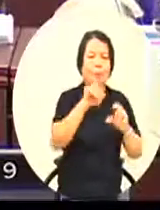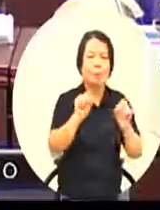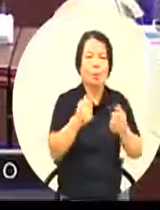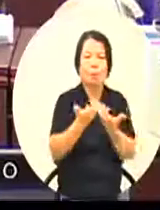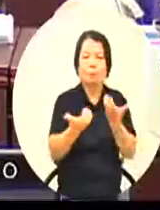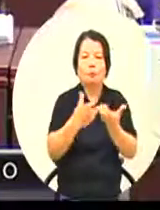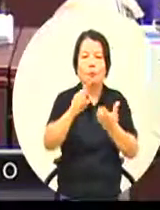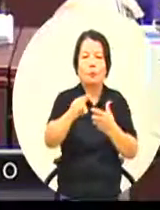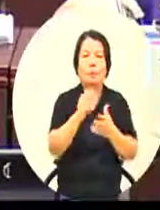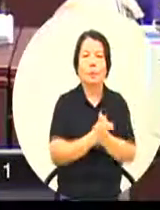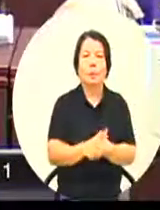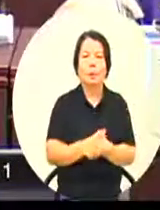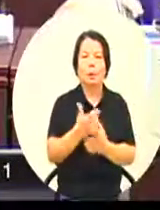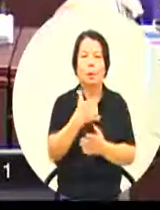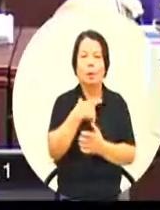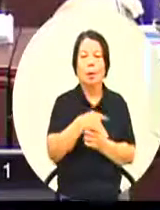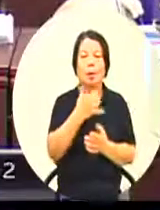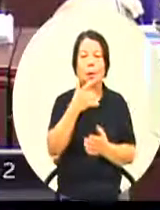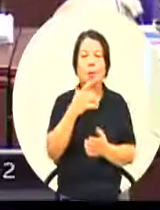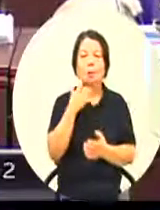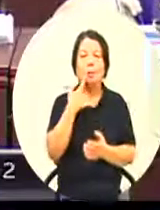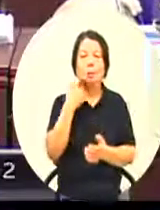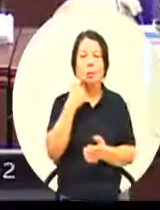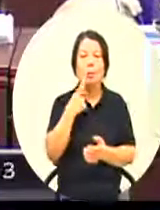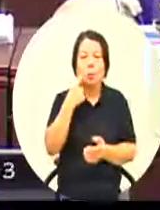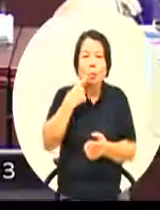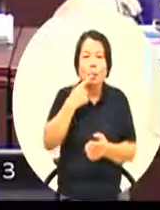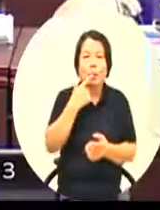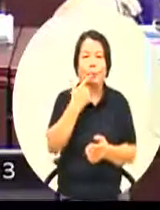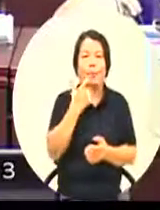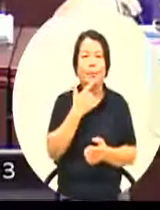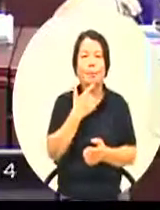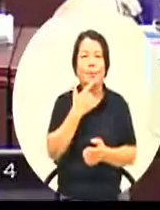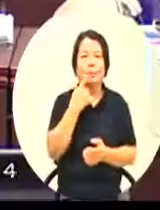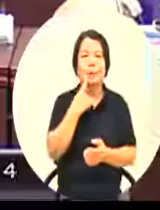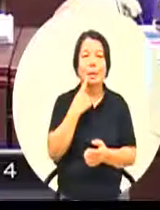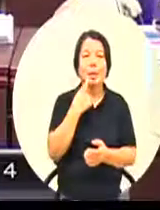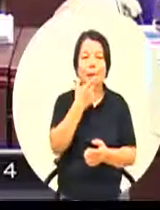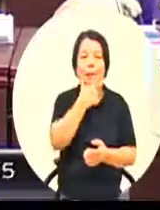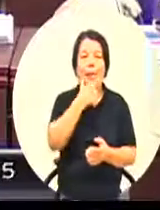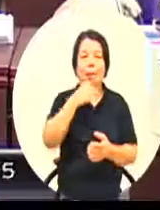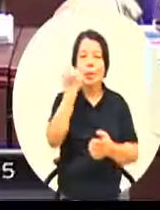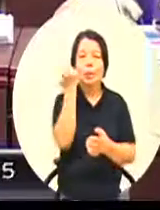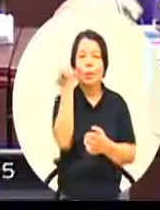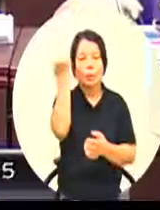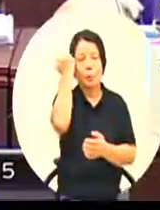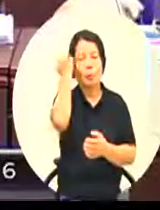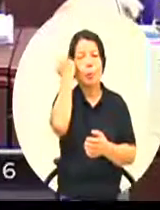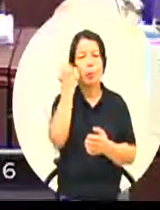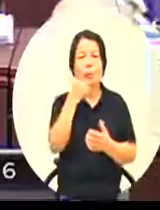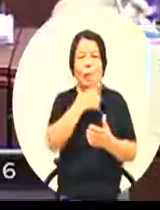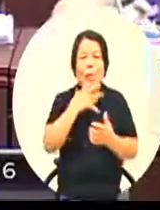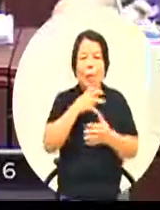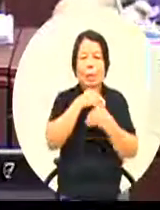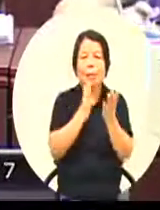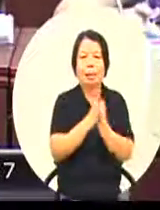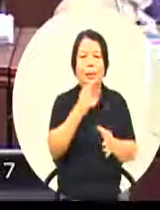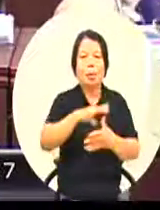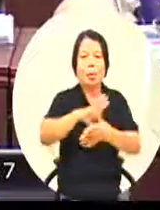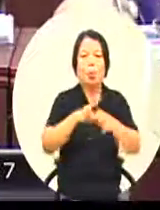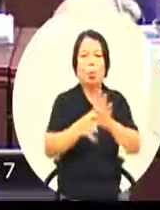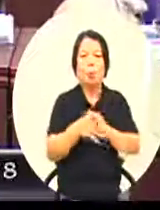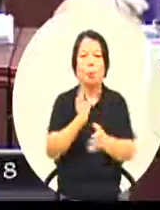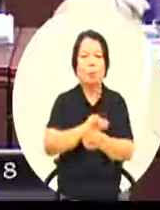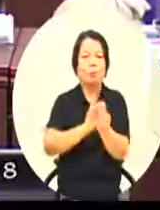苦辣的味觉其实是要开发的哦。所以 Pasadena 的这个方案呢，现在得到文化部很大的支持，他觉